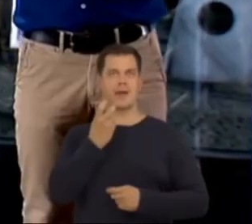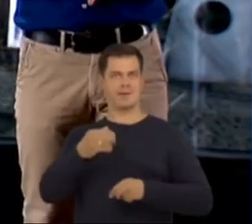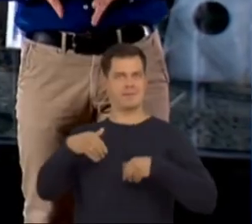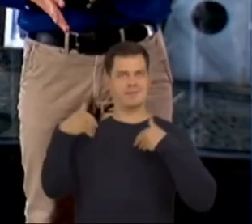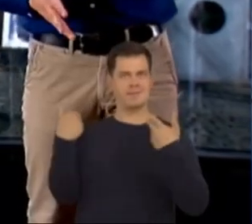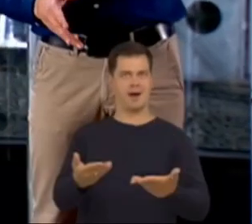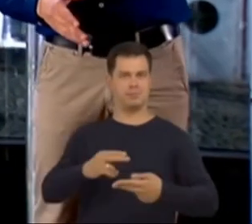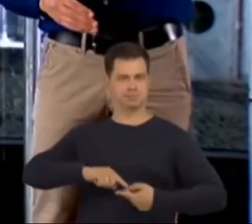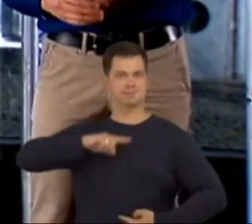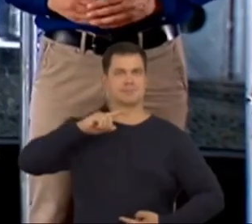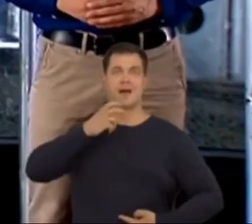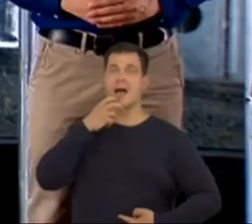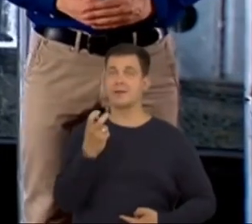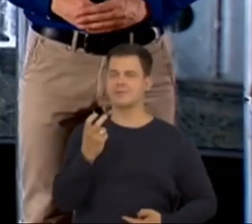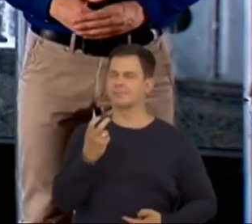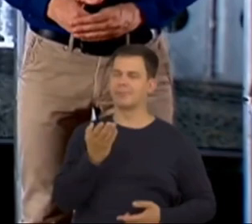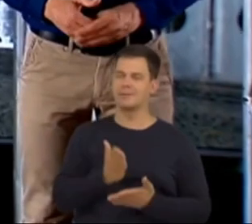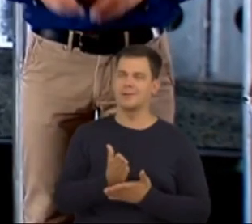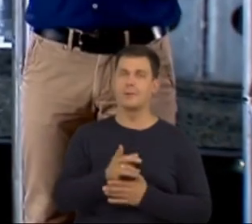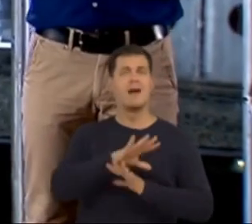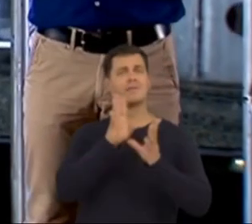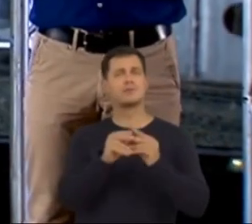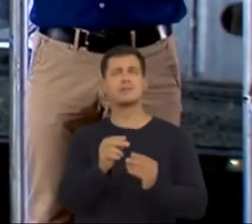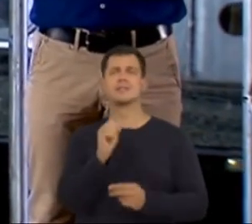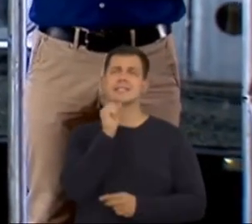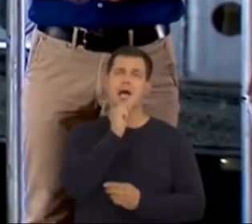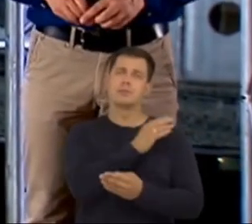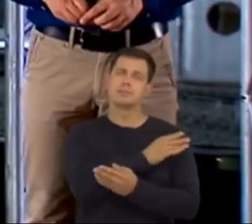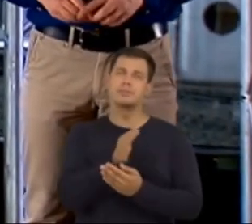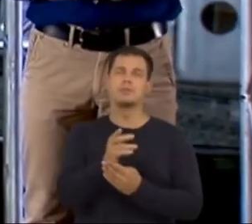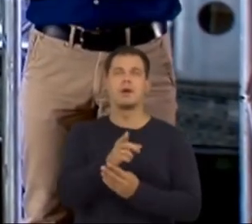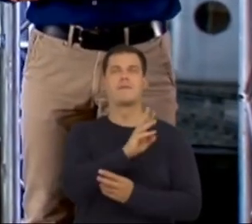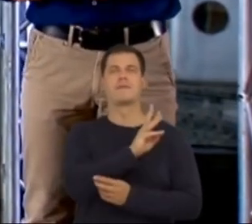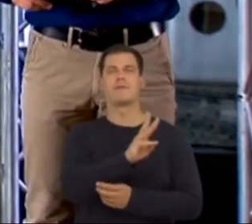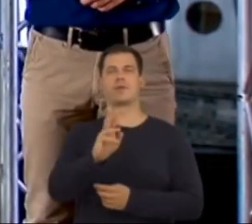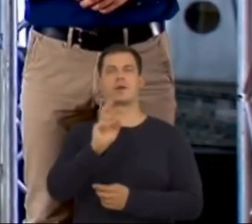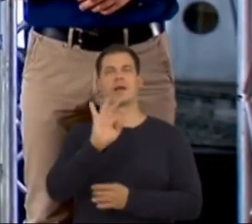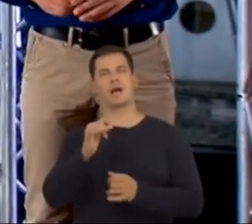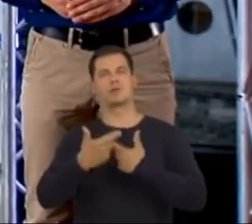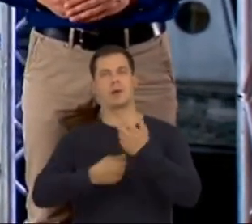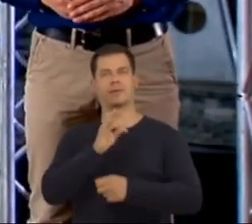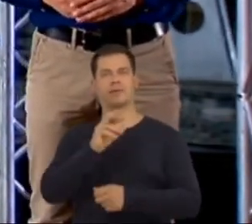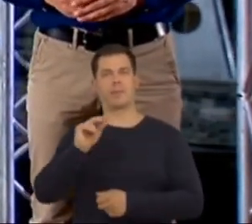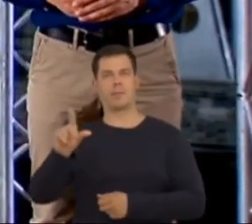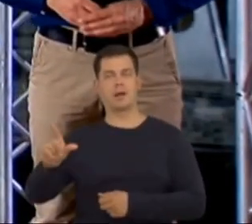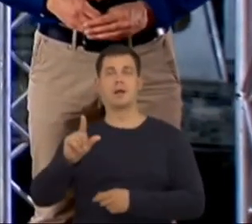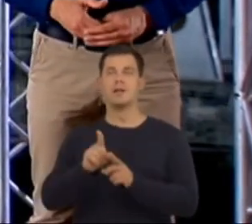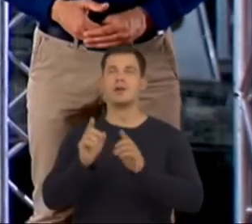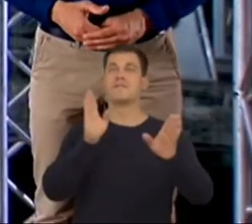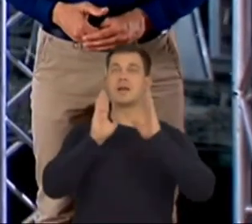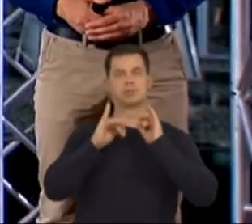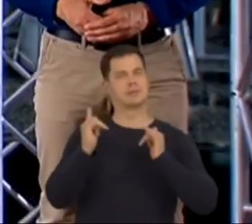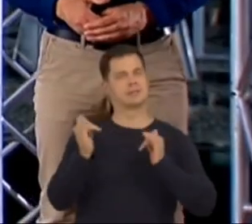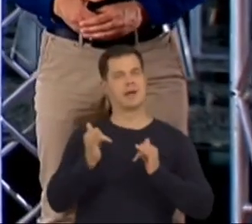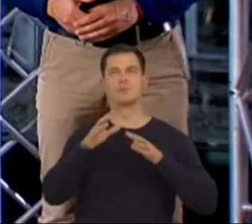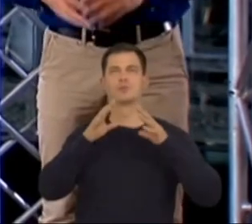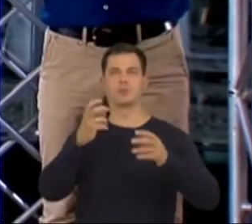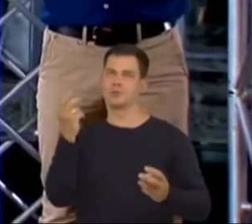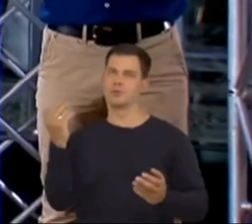nie tylko tej elektrycznej, ale pamiętajcie, wszystkie odcinki na naszej stronie, jak to działa tvp.pl, a na profilu facebookowym zawsze